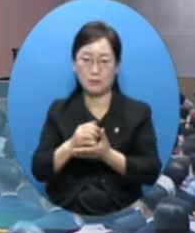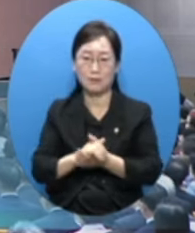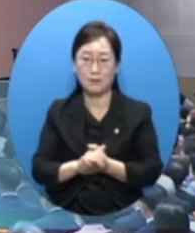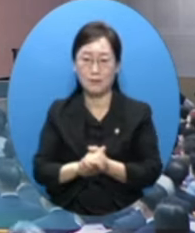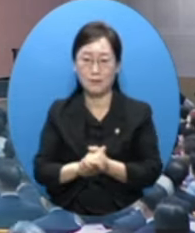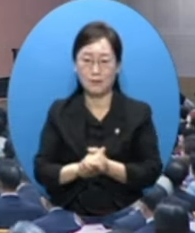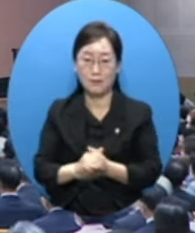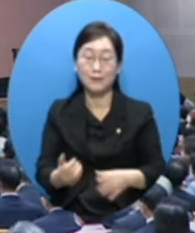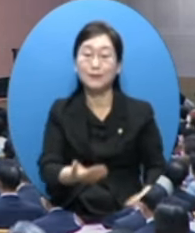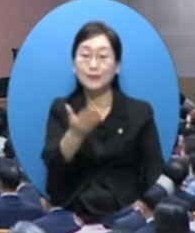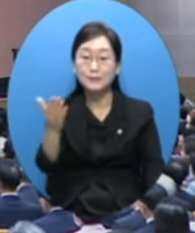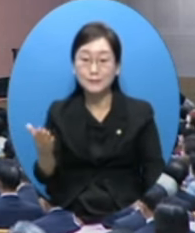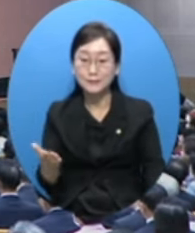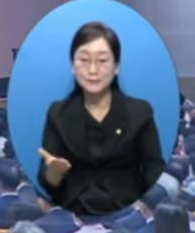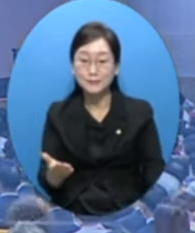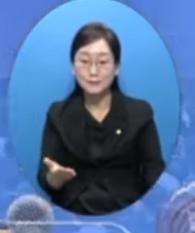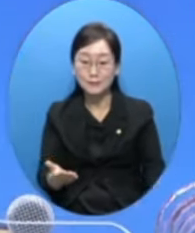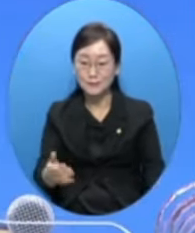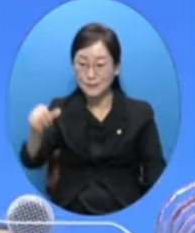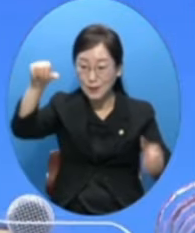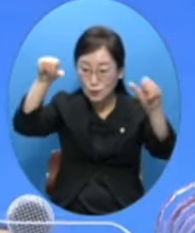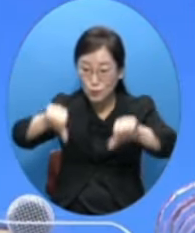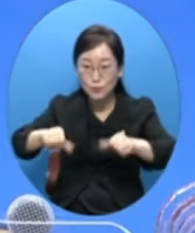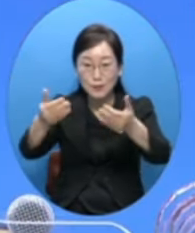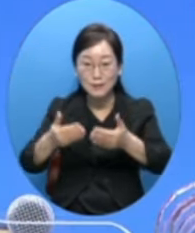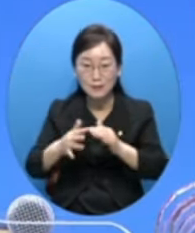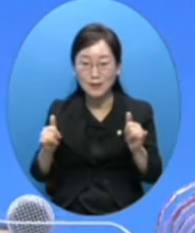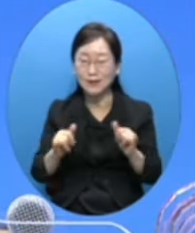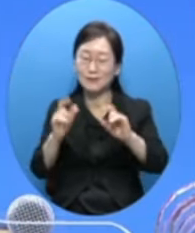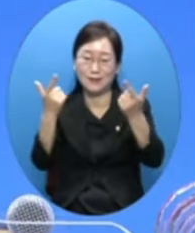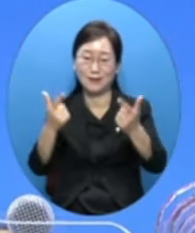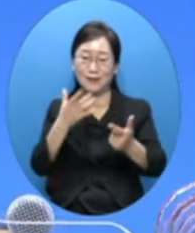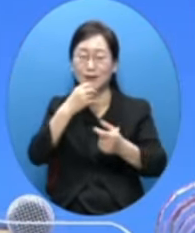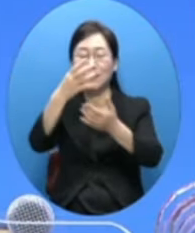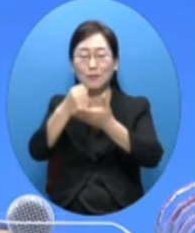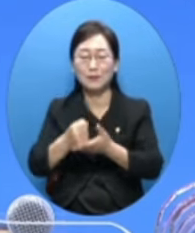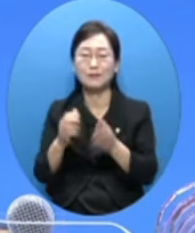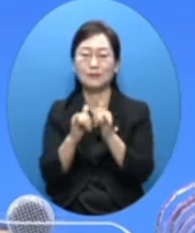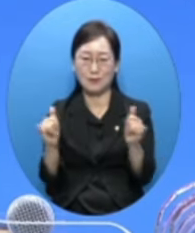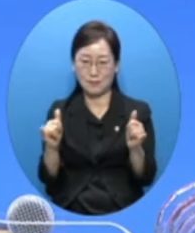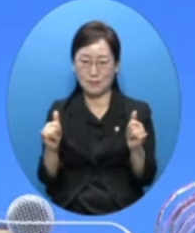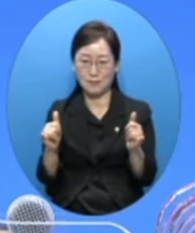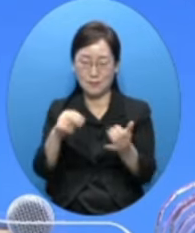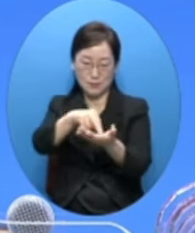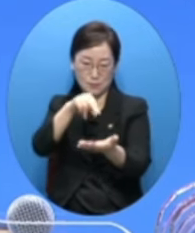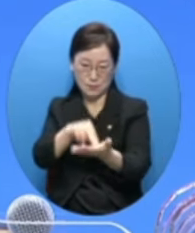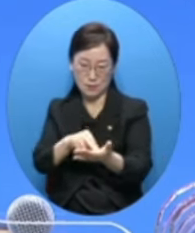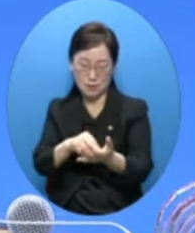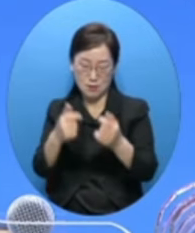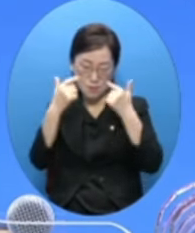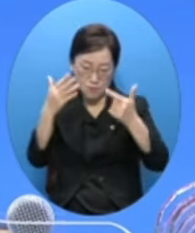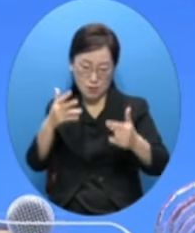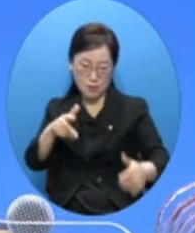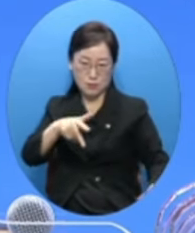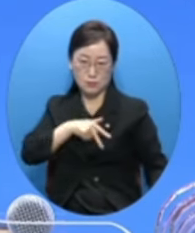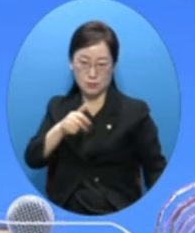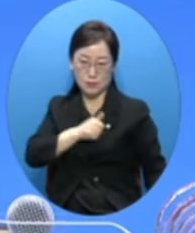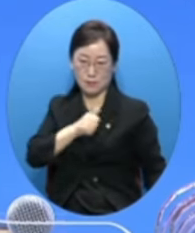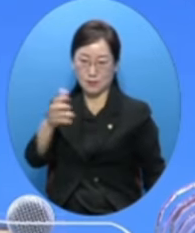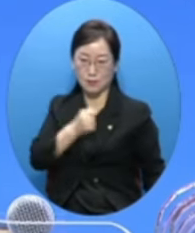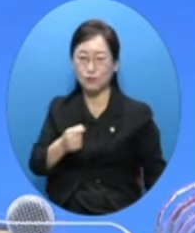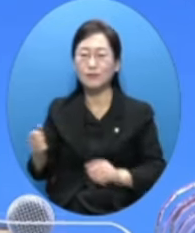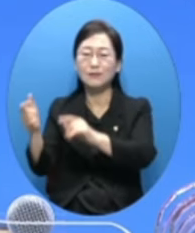여러분, 저주받은 인생이 아니라 복받은 인생으로서 분명한 정체성을 가지고 살아가는 여러분 모두가 되기를